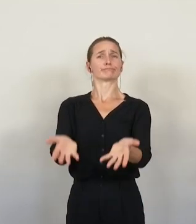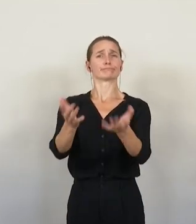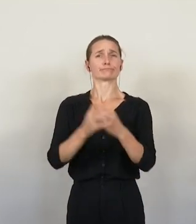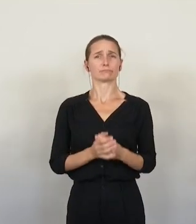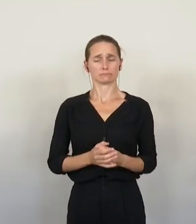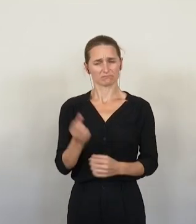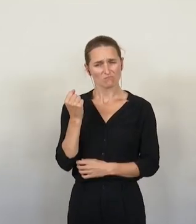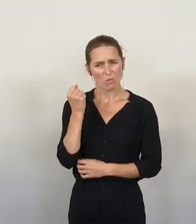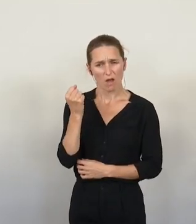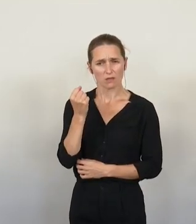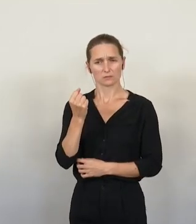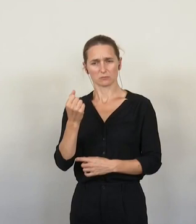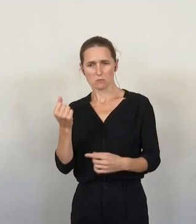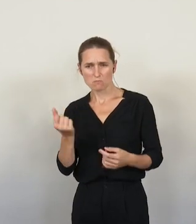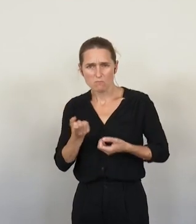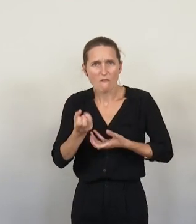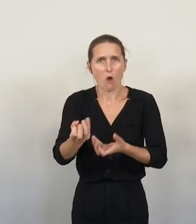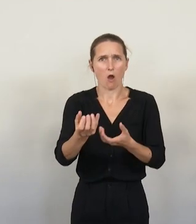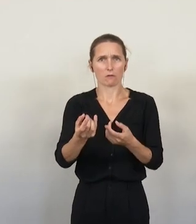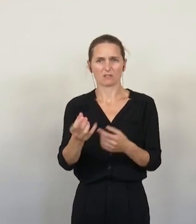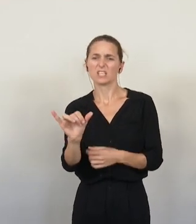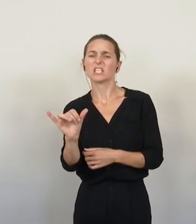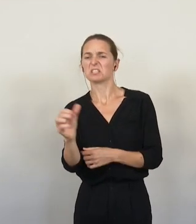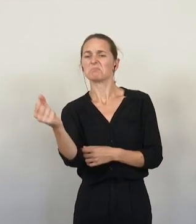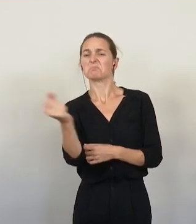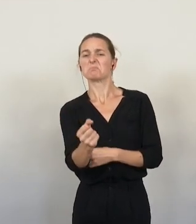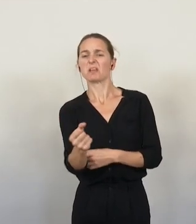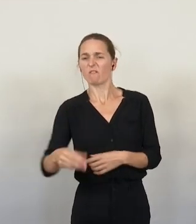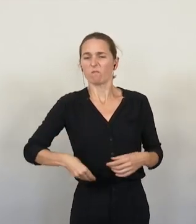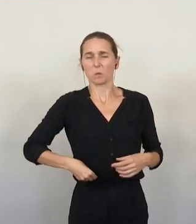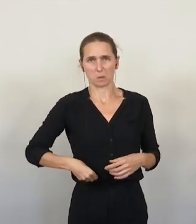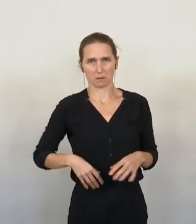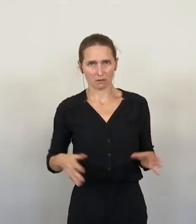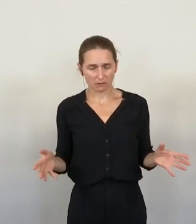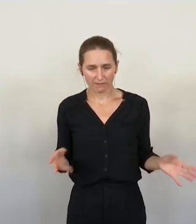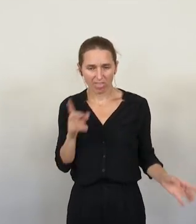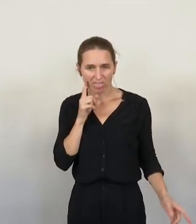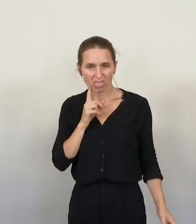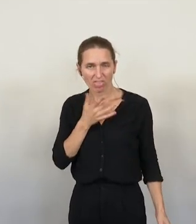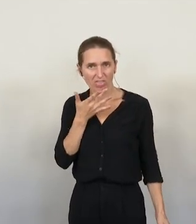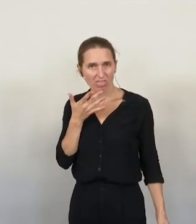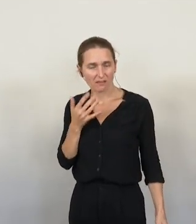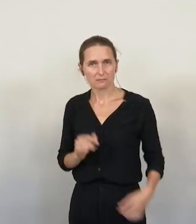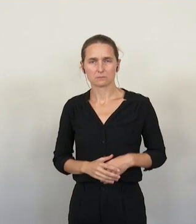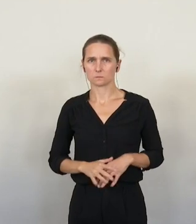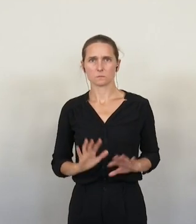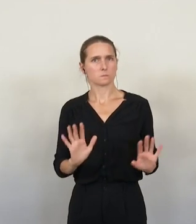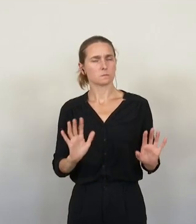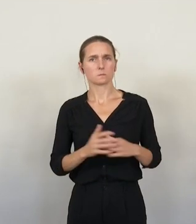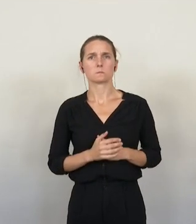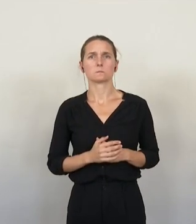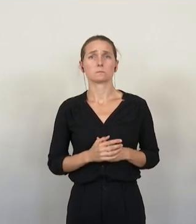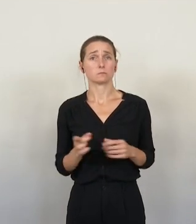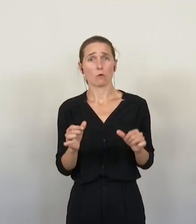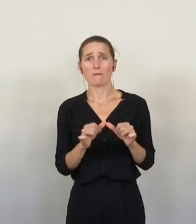menaces sur qui aurait commis les fautes les plus graves à utiliser le temps qu'il vous reste à organiser votre